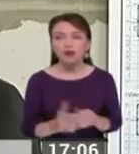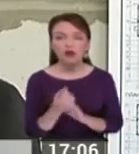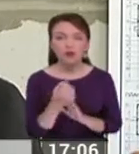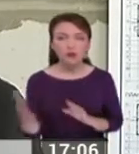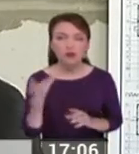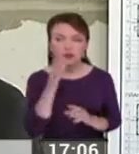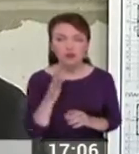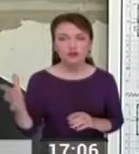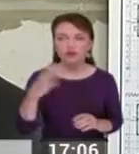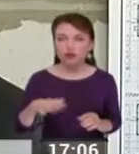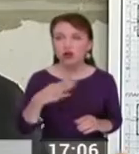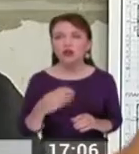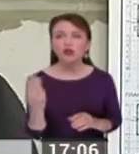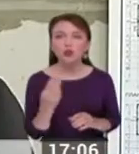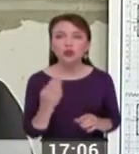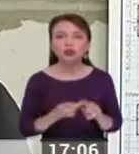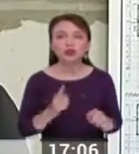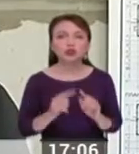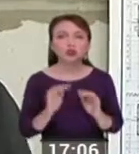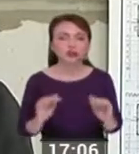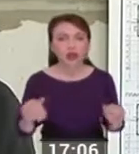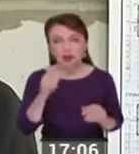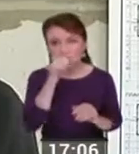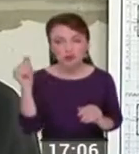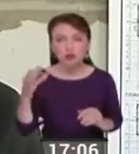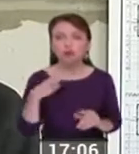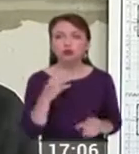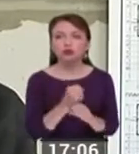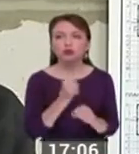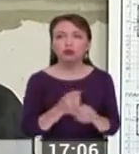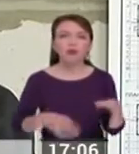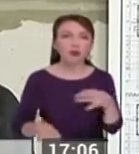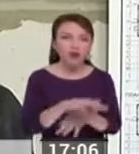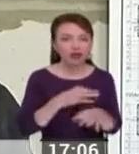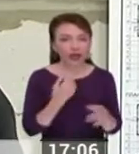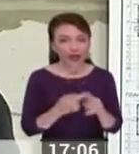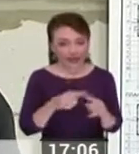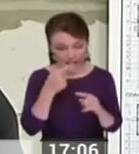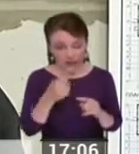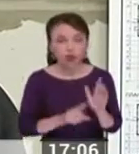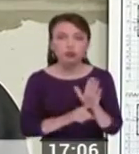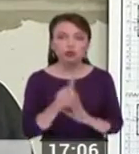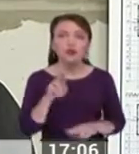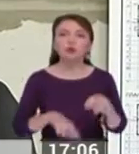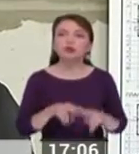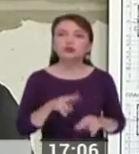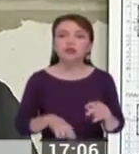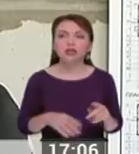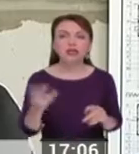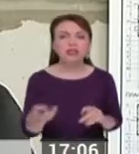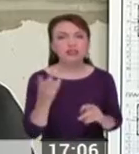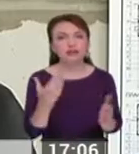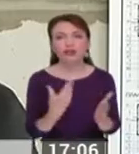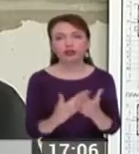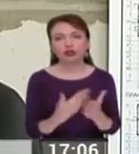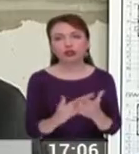років чекала Троєщина цього садочку. Минулого року був зроблений проєкт, і цього року розпочалося будівництво. Воно триває